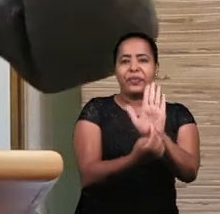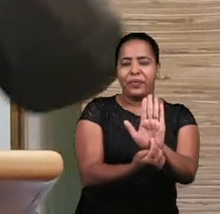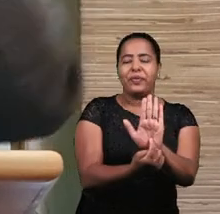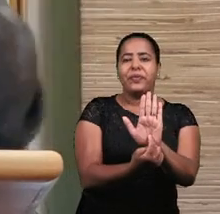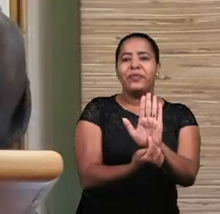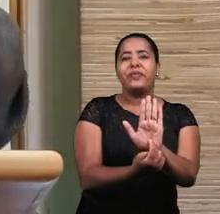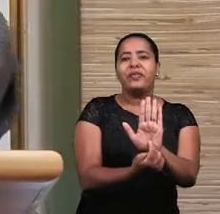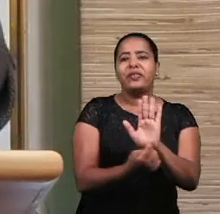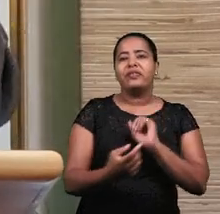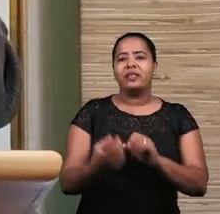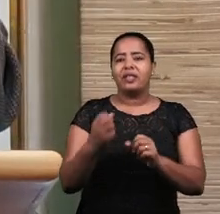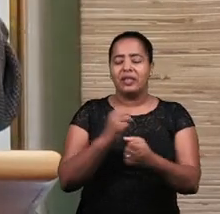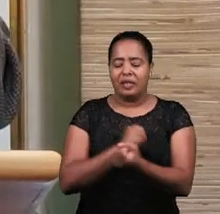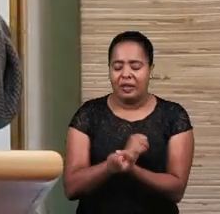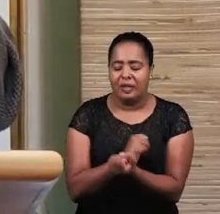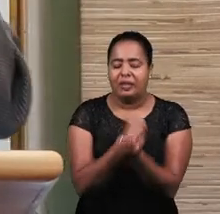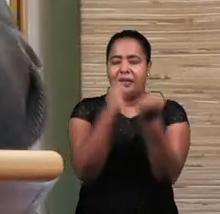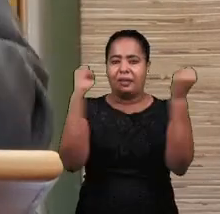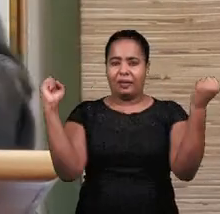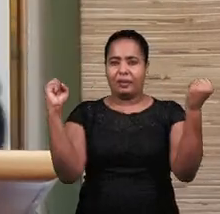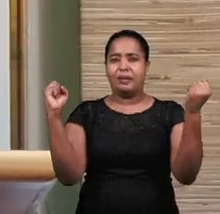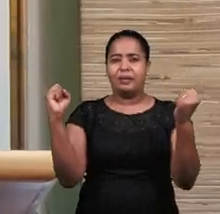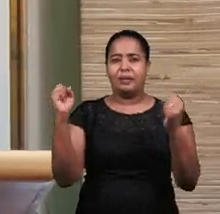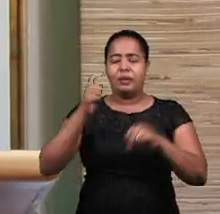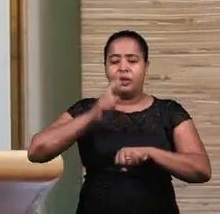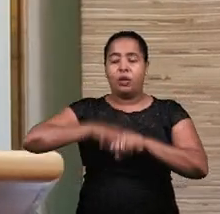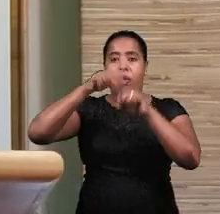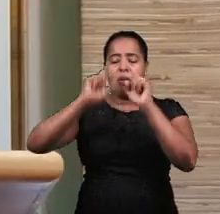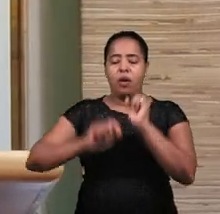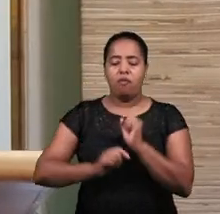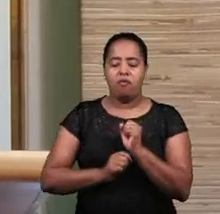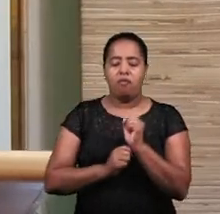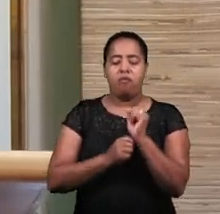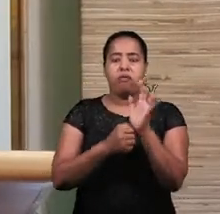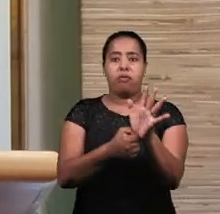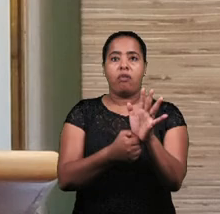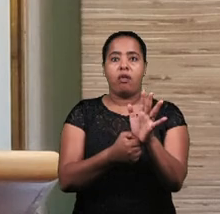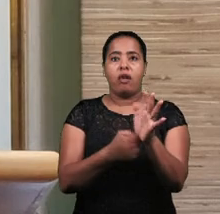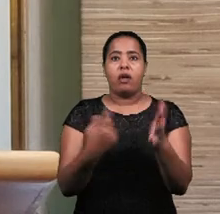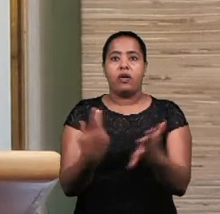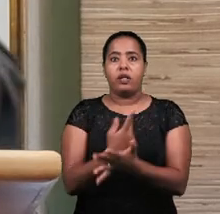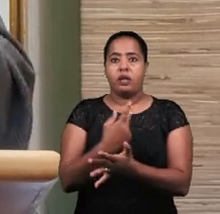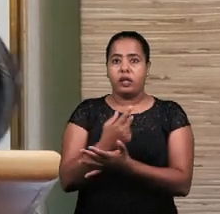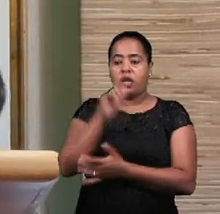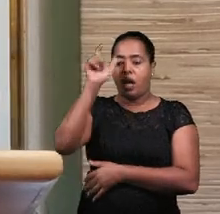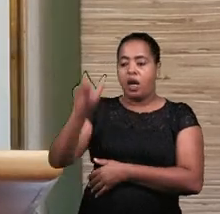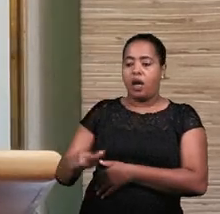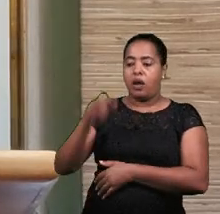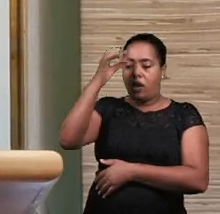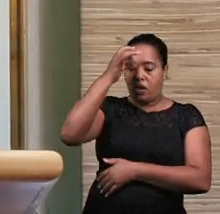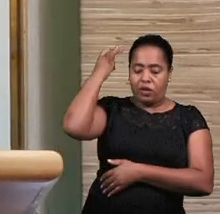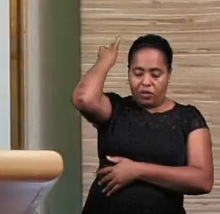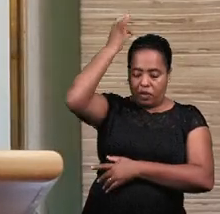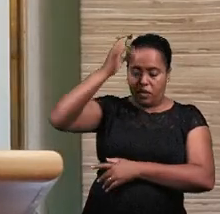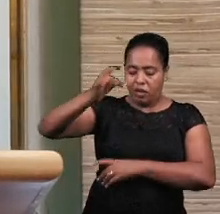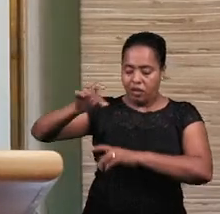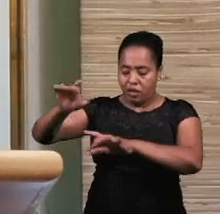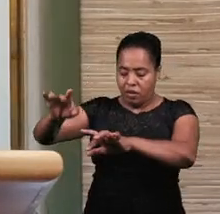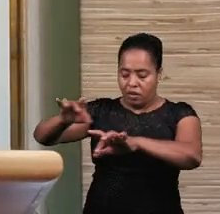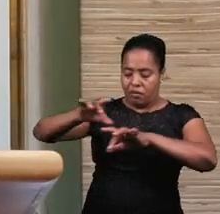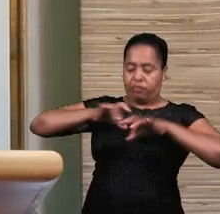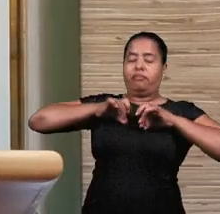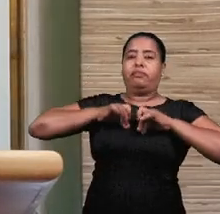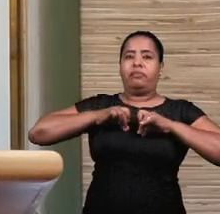que Samson, quand il a donné l'énigme, le Saint-Esprit, qui est la figure du Saint-Esprit, a pris